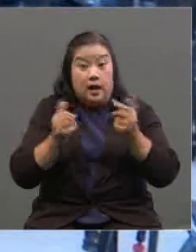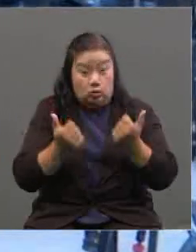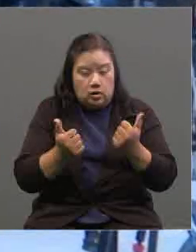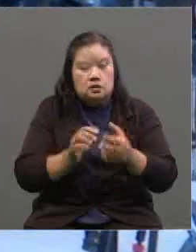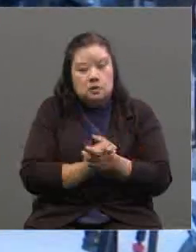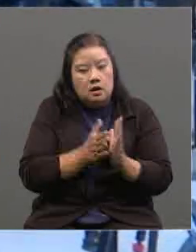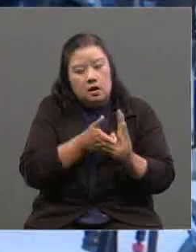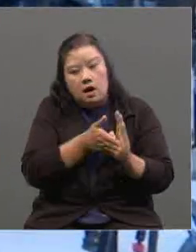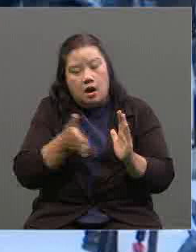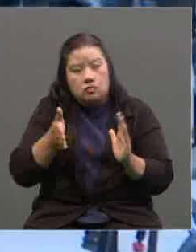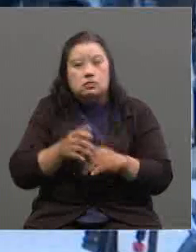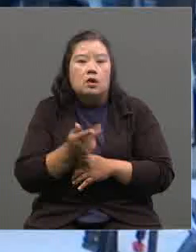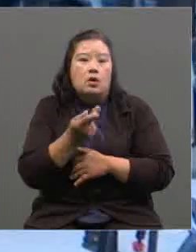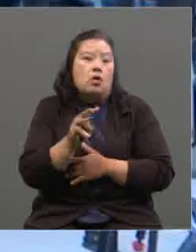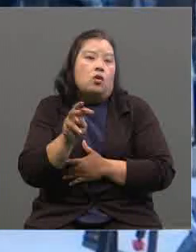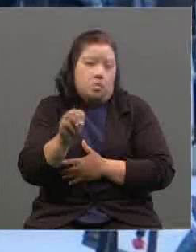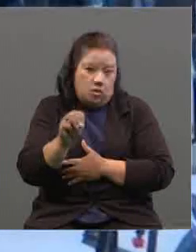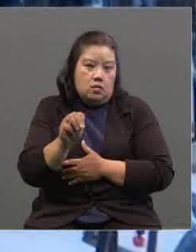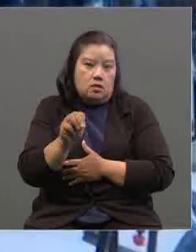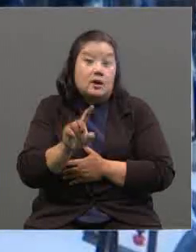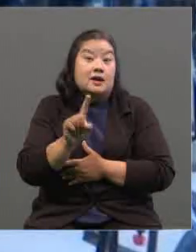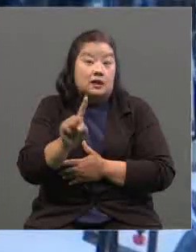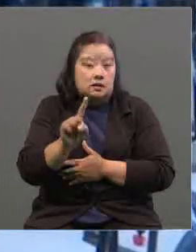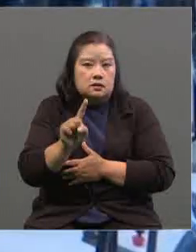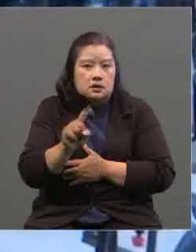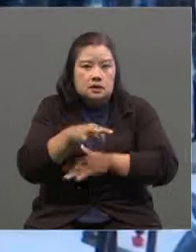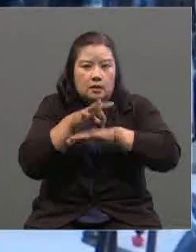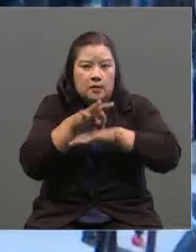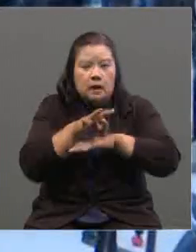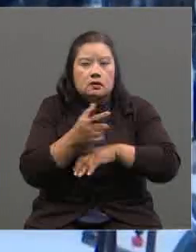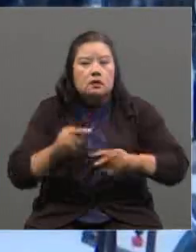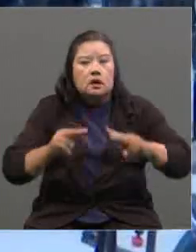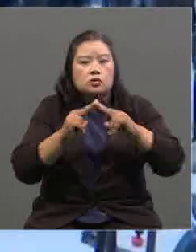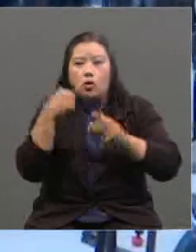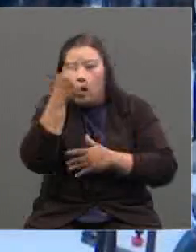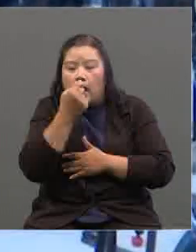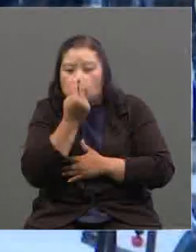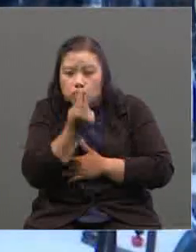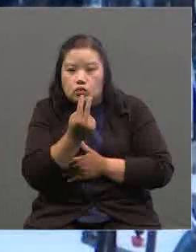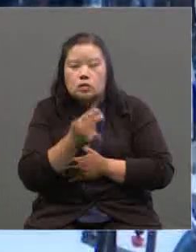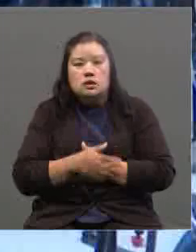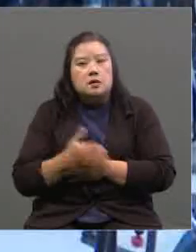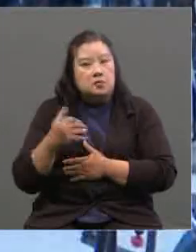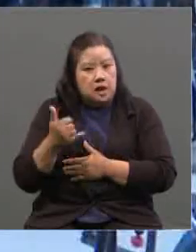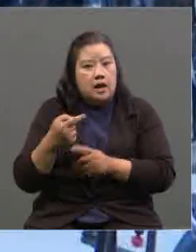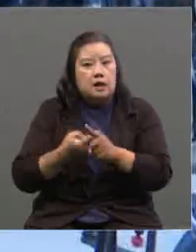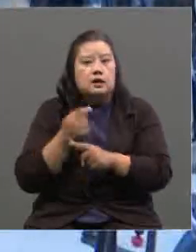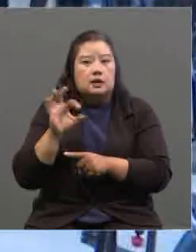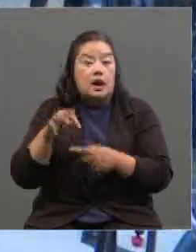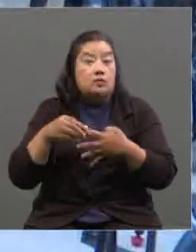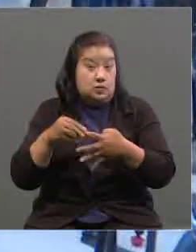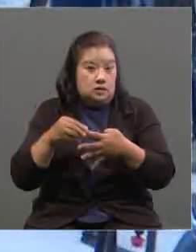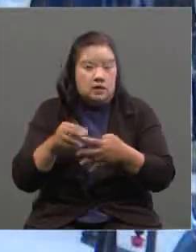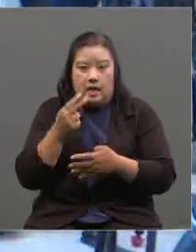ม.เศรษฐา1ว่าจะมีหน้าคล้าตาเป็นอย่างไรบ้างโดยคาดว่าในช่วงต้นของเดือนหน้าค่ะก็จะได้เห็นหน้าของครม.เศรษฐา